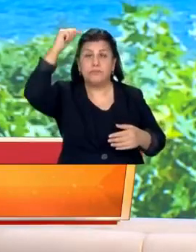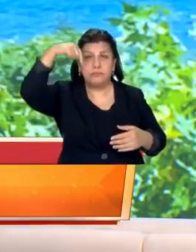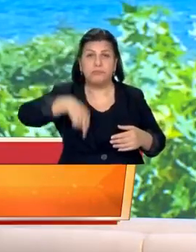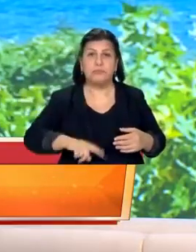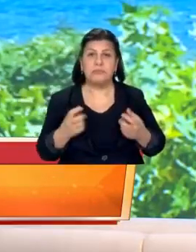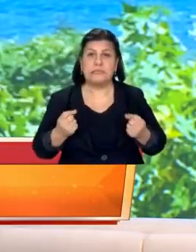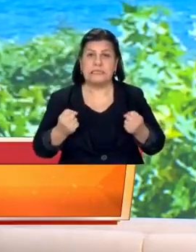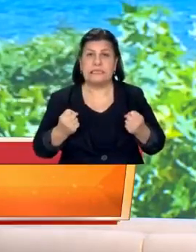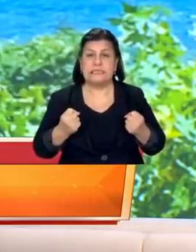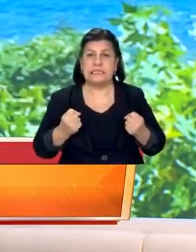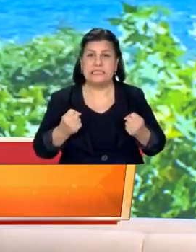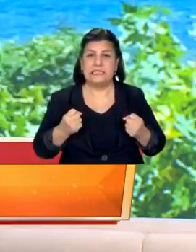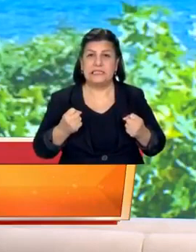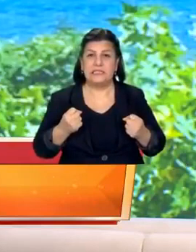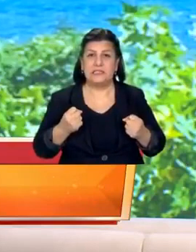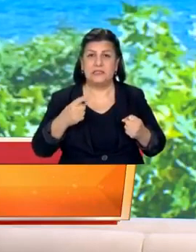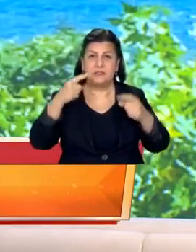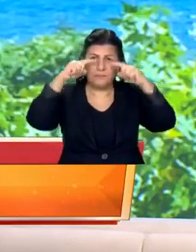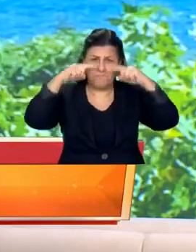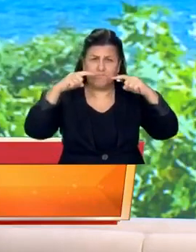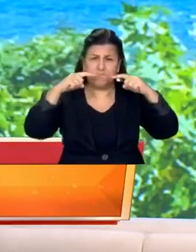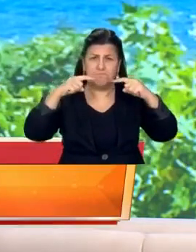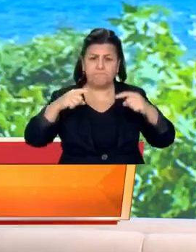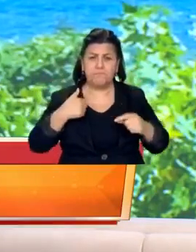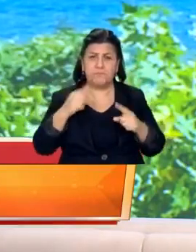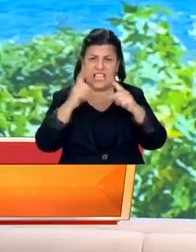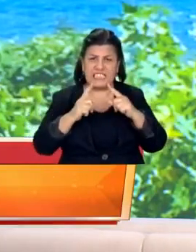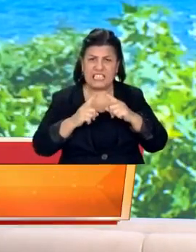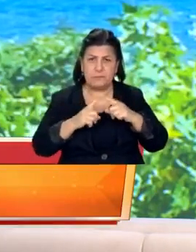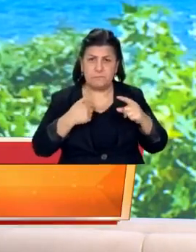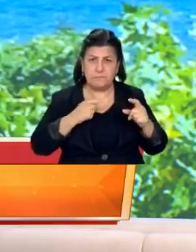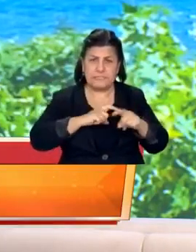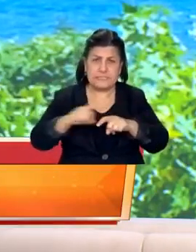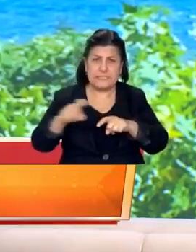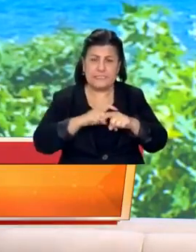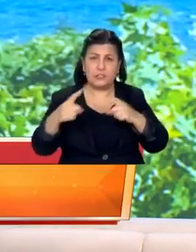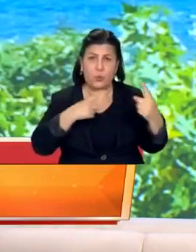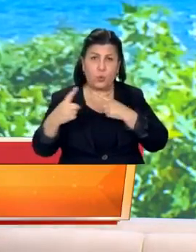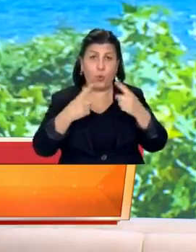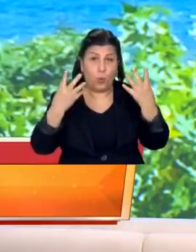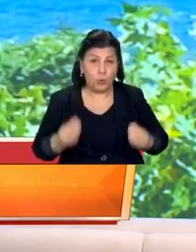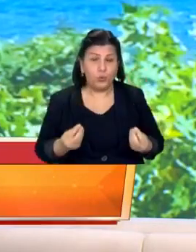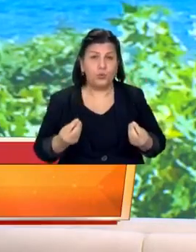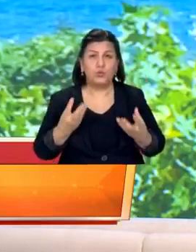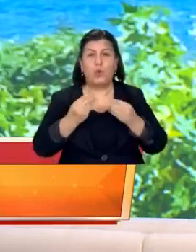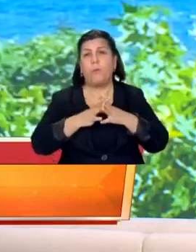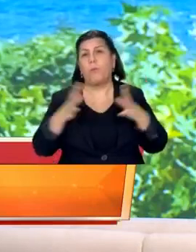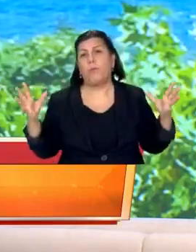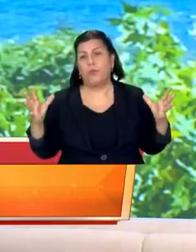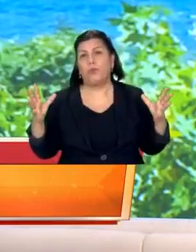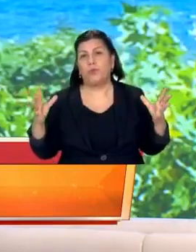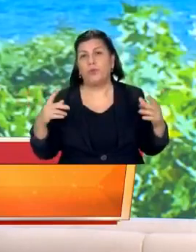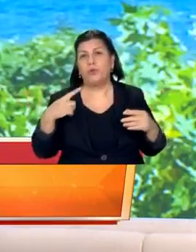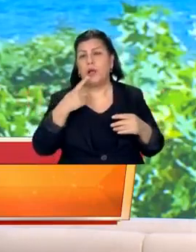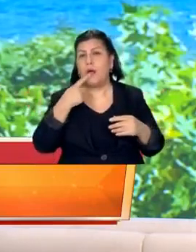başla yumruklarını sıkıyorsun Kaşlarını çatıyor Sun Hani bana hesaplaşacak sın hale geldin anda çok büyük